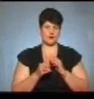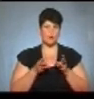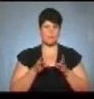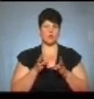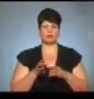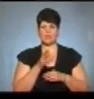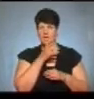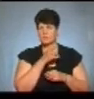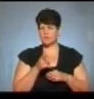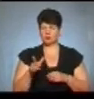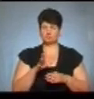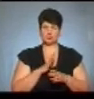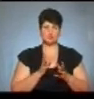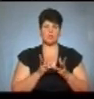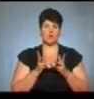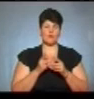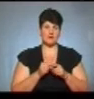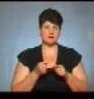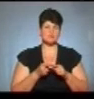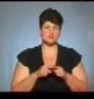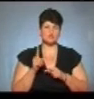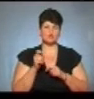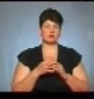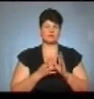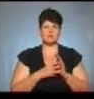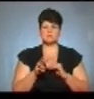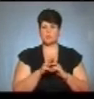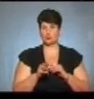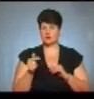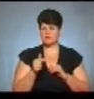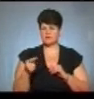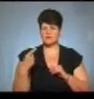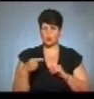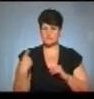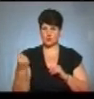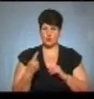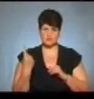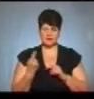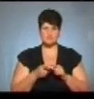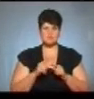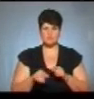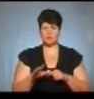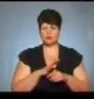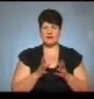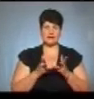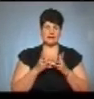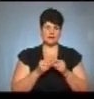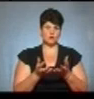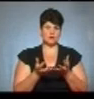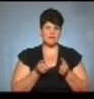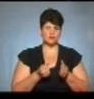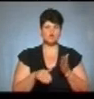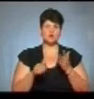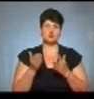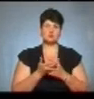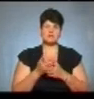опалювальний період було нарахування це 119 мільйонів гривень по Тернопільській області, і це була кількість одержувачів